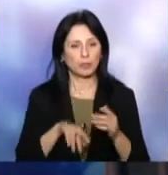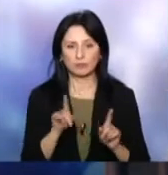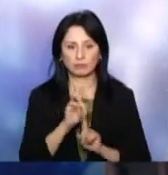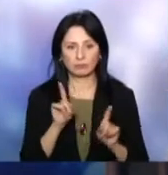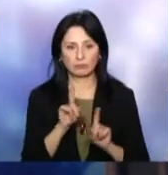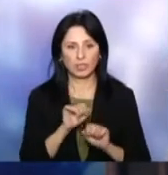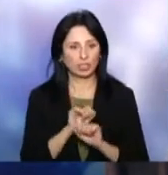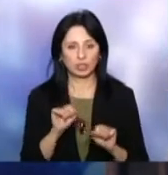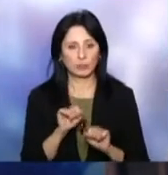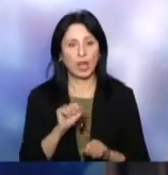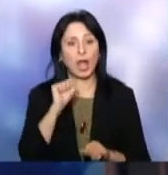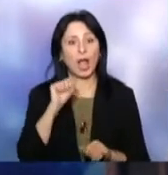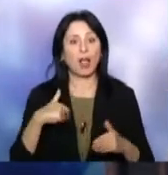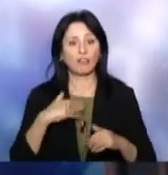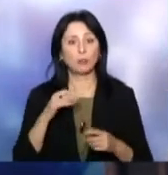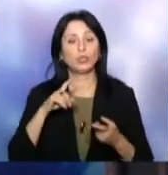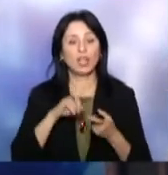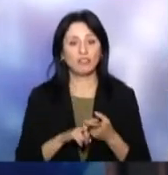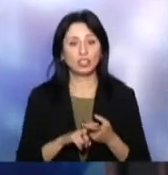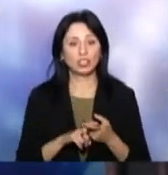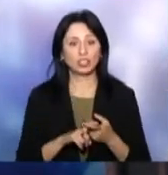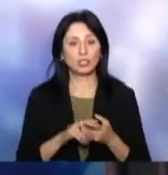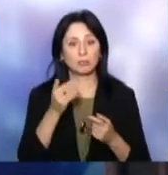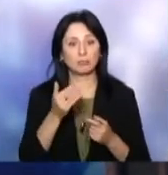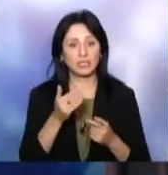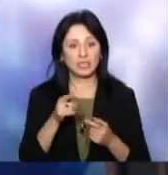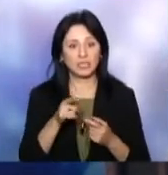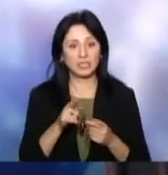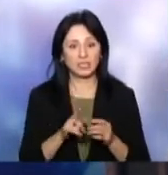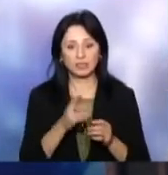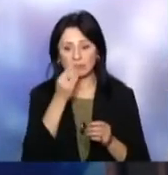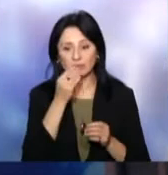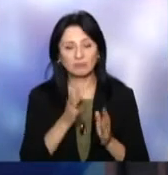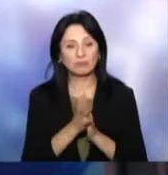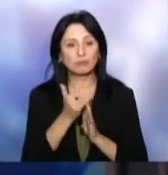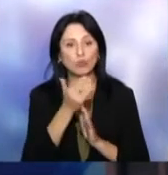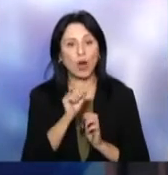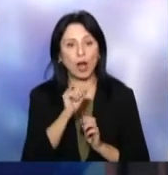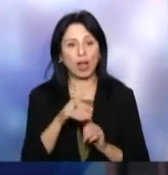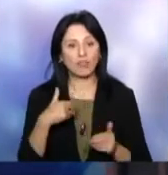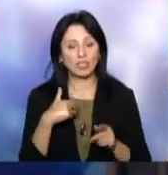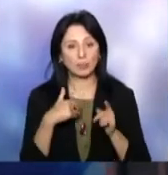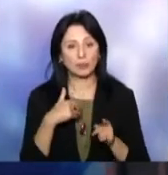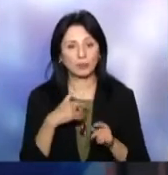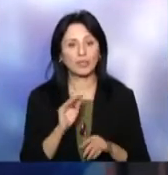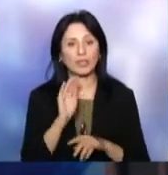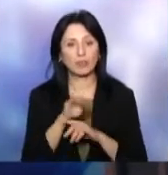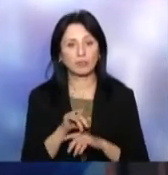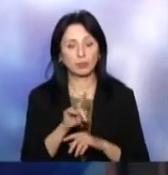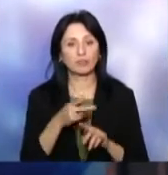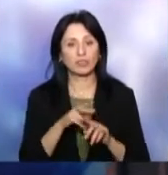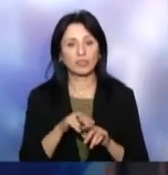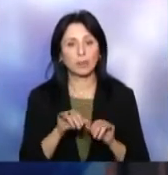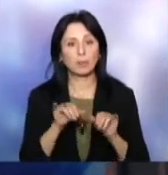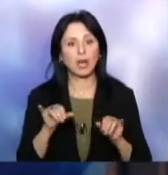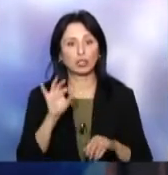არ შეიძლება. A ვიტამინთან დაკავშირებით და მისგან ნაწარმოებ პროდუქტებთან დაკავშირებით დავამატებ, რომ ის